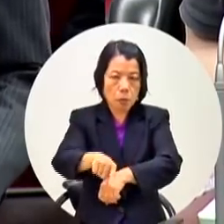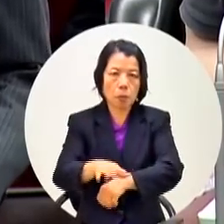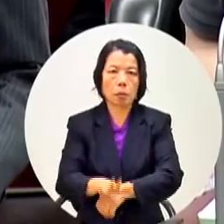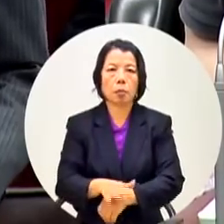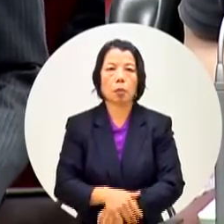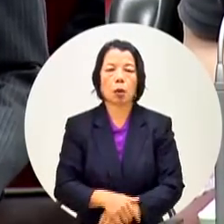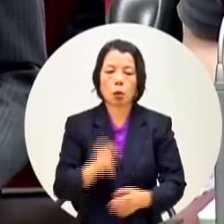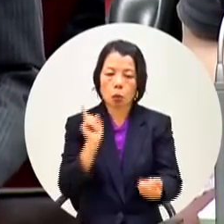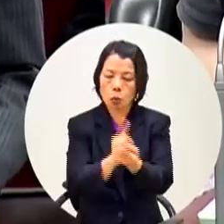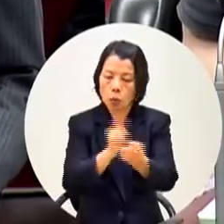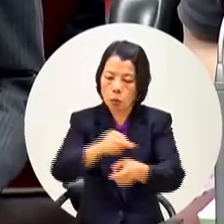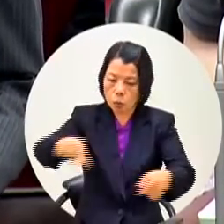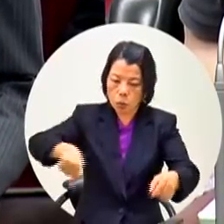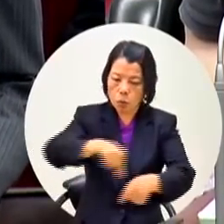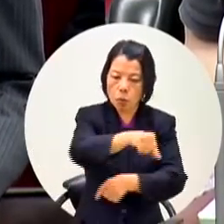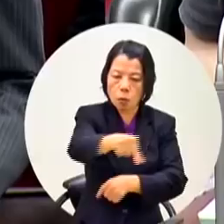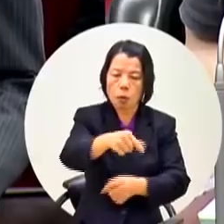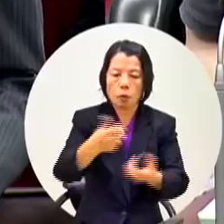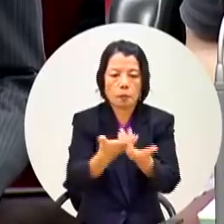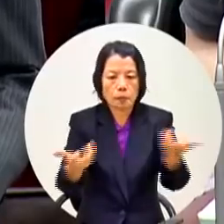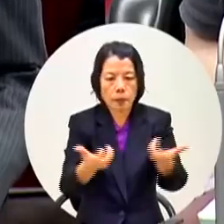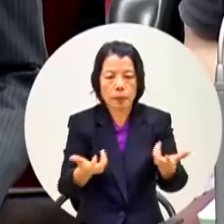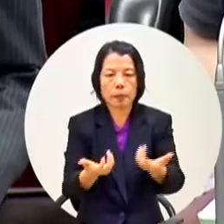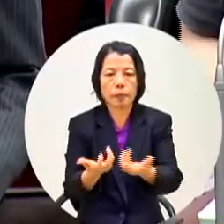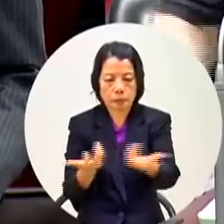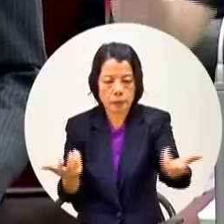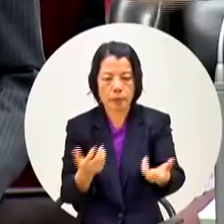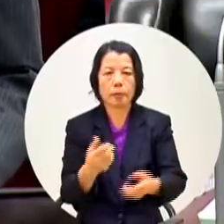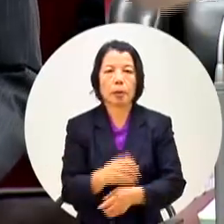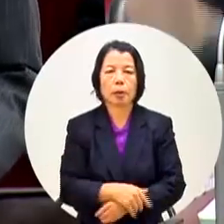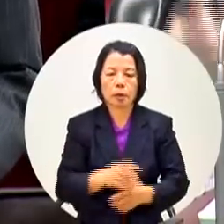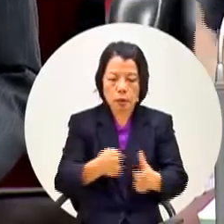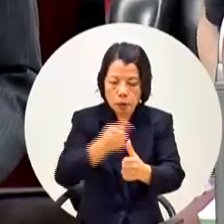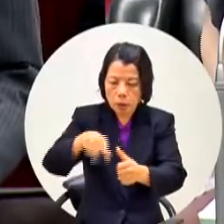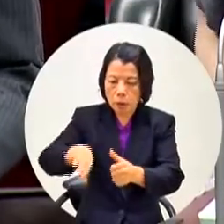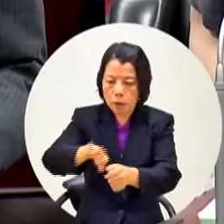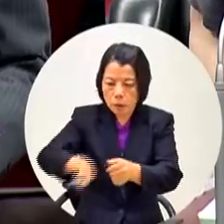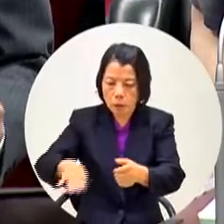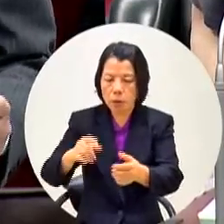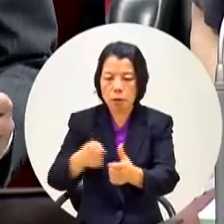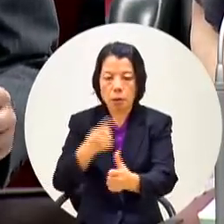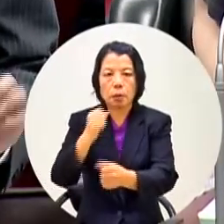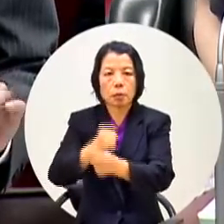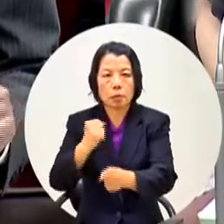成两阶段，第一阶段先实行施作，第二阶段就是等。 那计划是谁核定的？